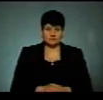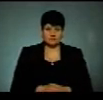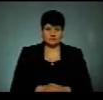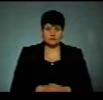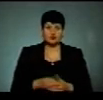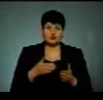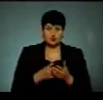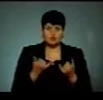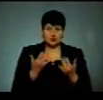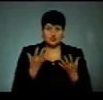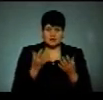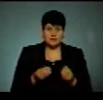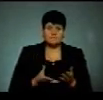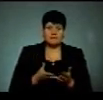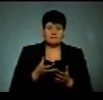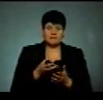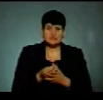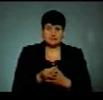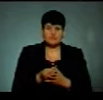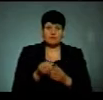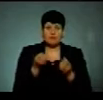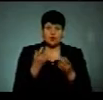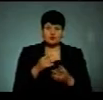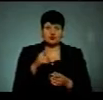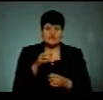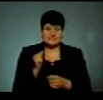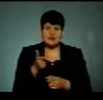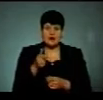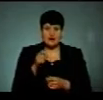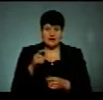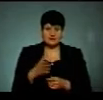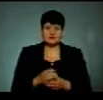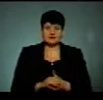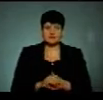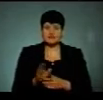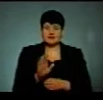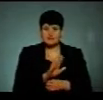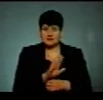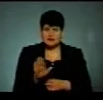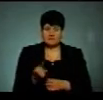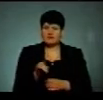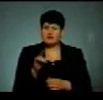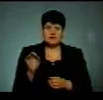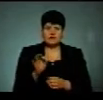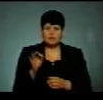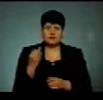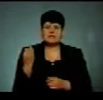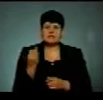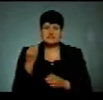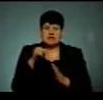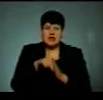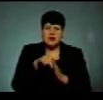По сьогоднішній день ми платили просто за газу, споживання газу. Ні, ви ніколи не цікавилися,